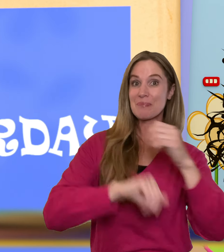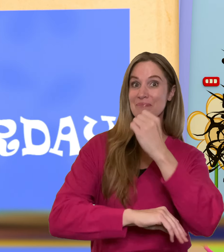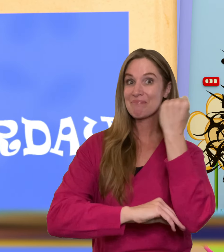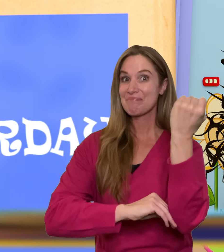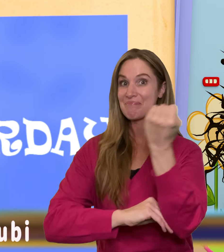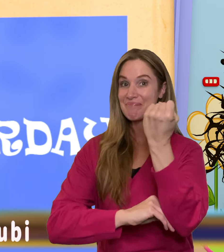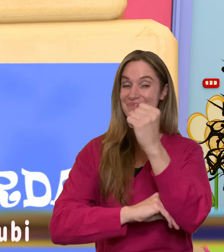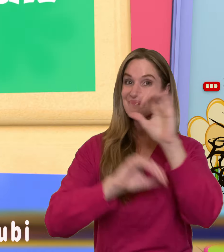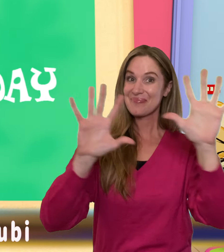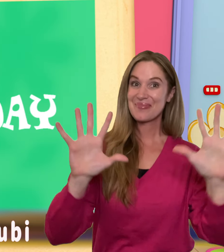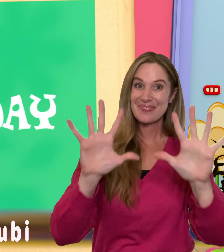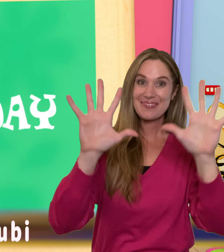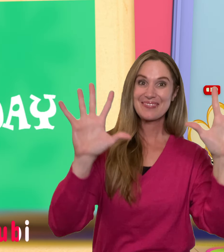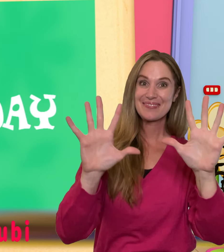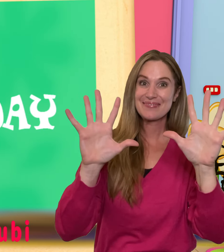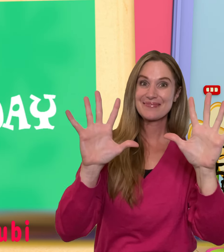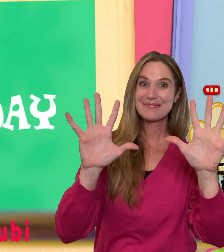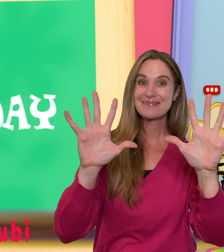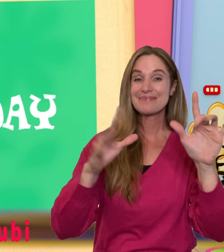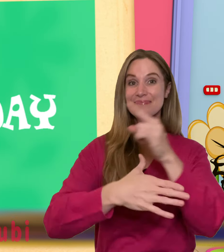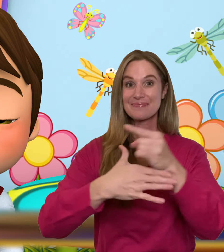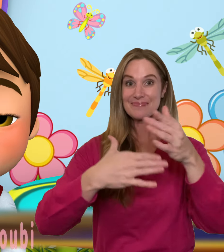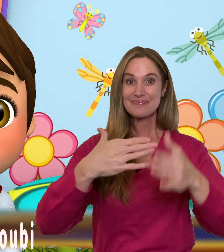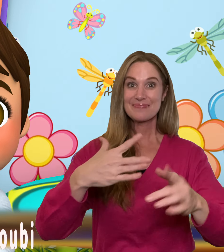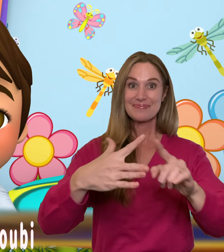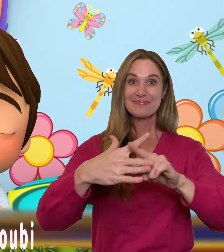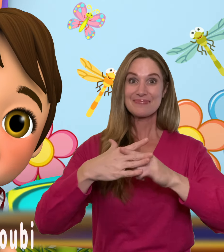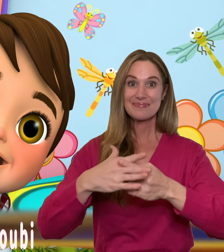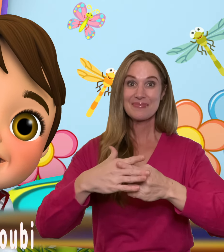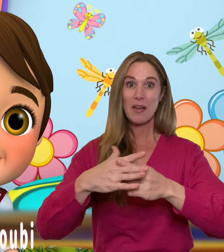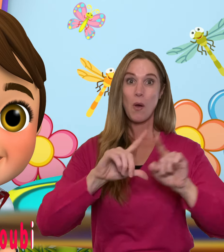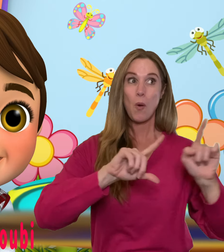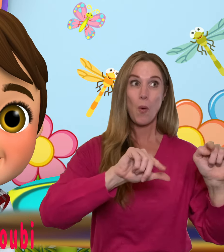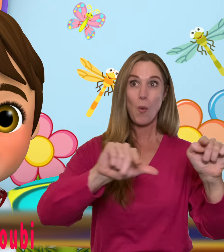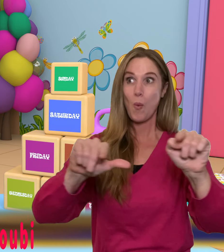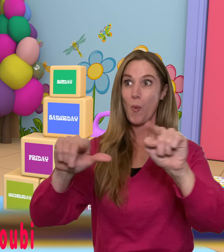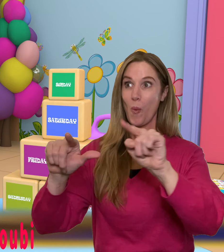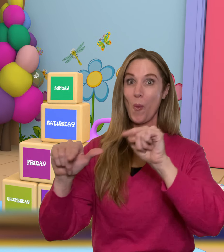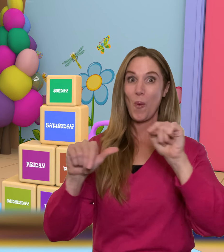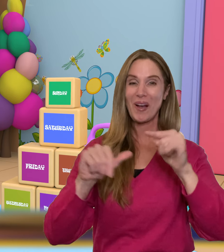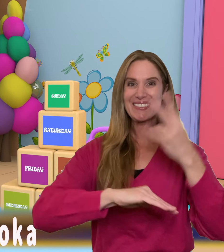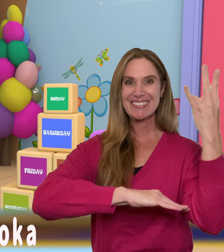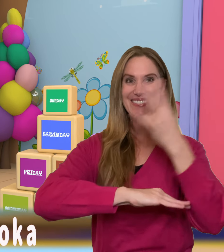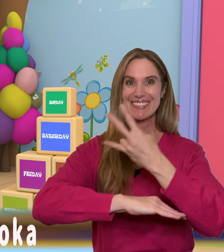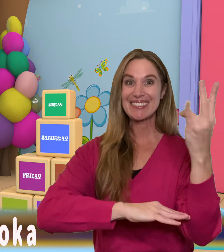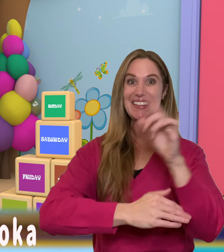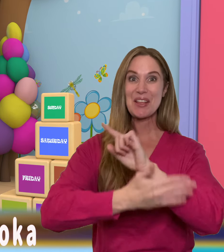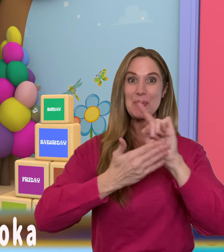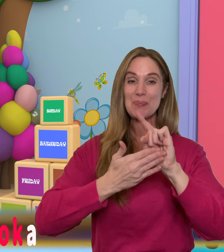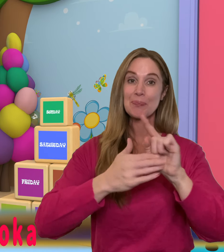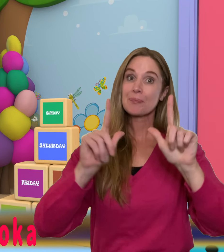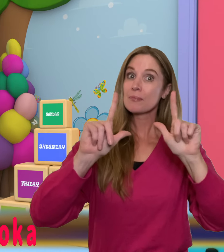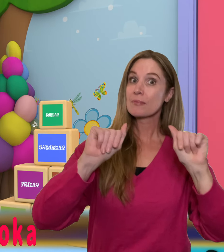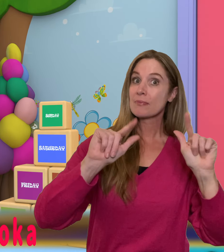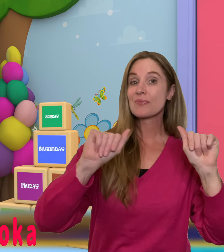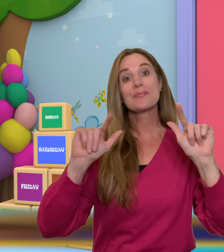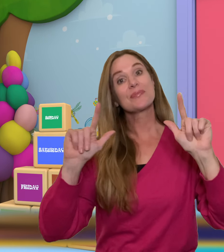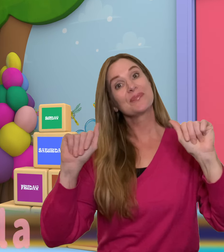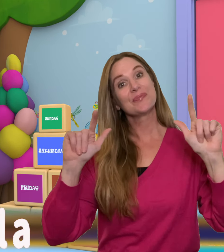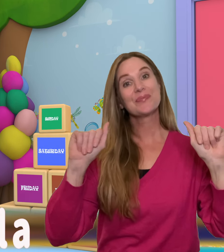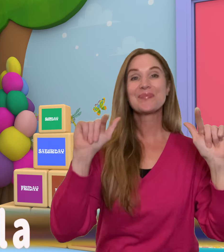日土曜日日曜日土曜日の後は日曜日週間には